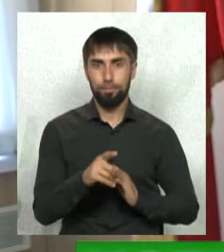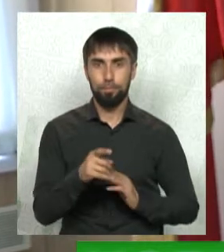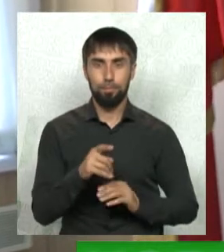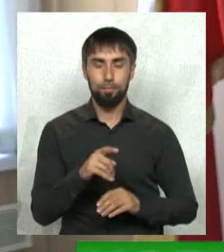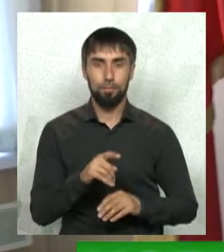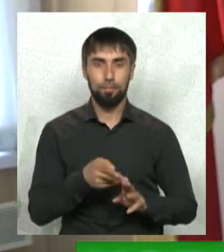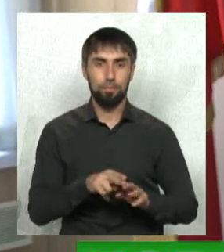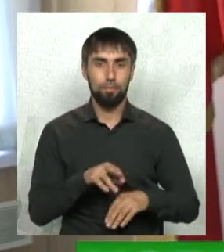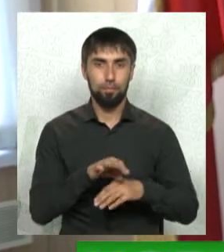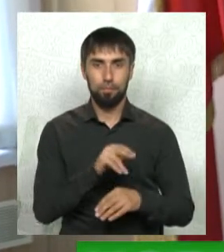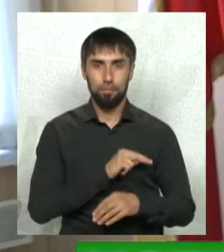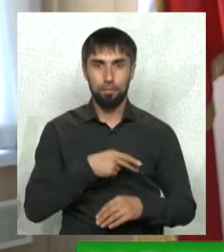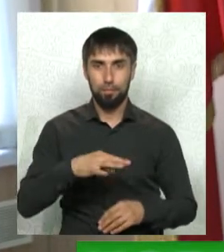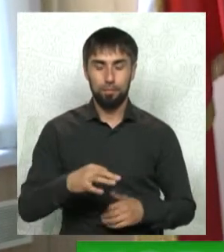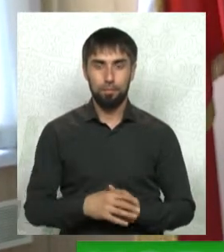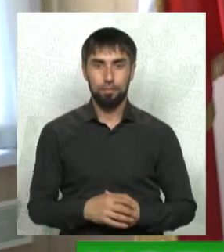по